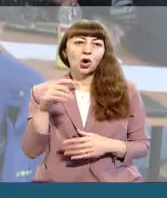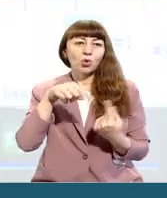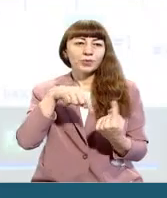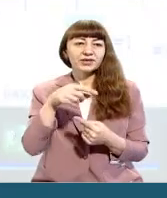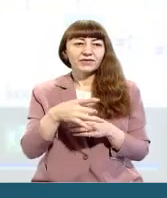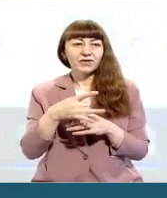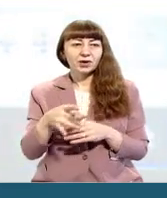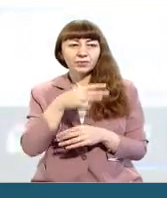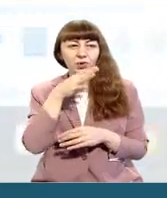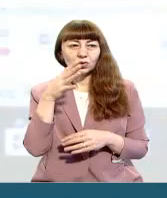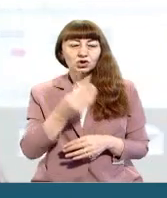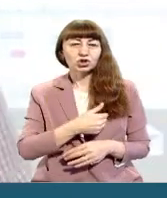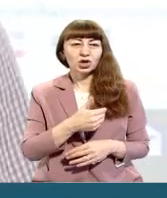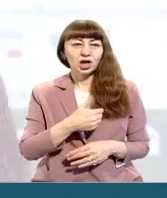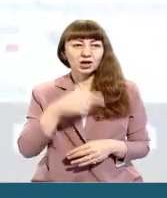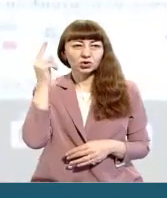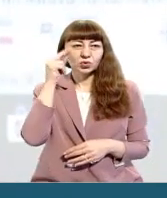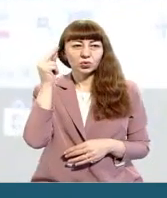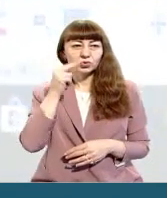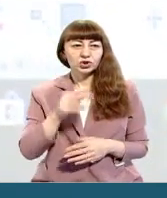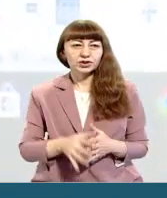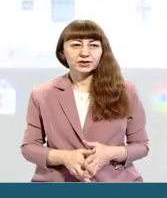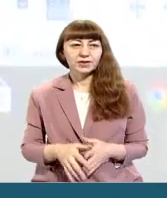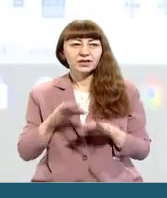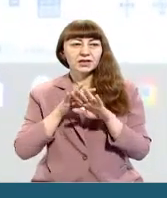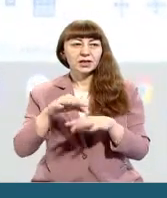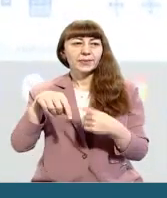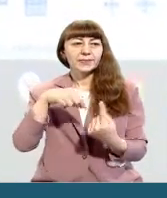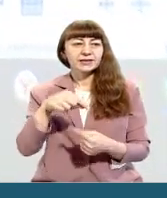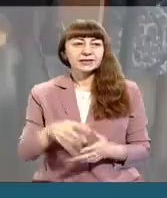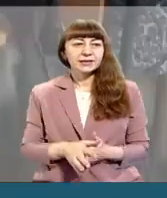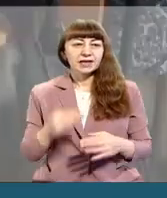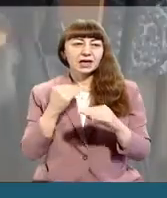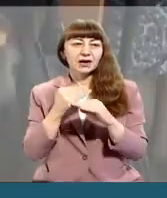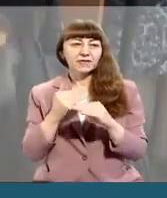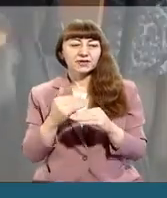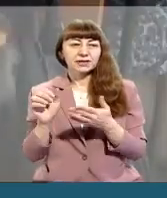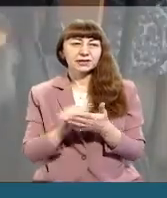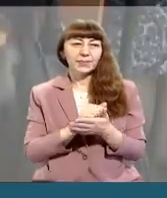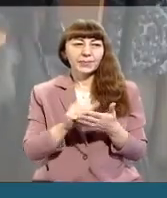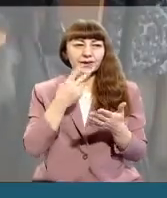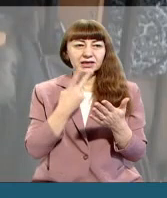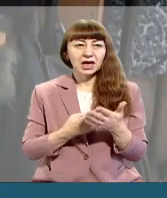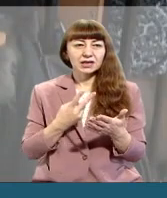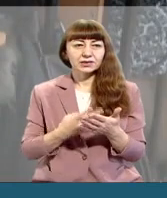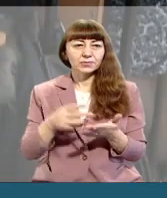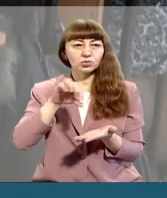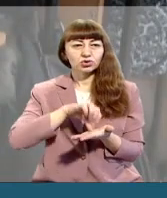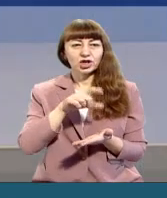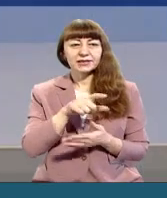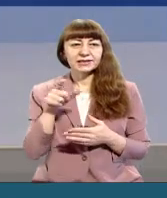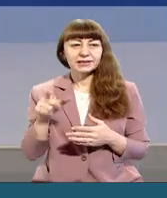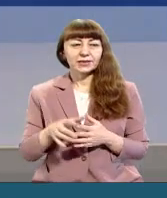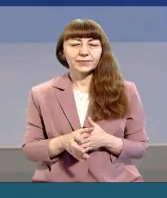кәсіпкерліктің әліппесін үйренуге ниетті жандар аз емес. Жоба қатысушыларына ұсынылатын сертификаттармен қатар жеңілдетілген несие беруде